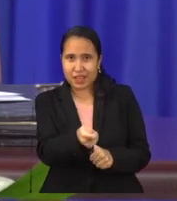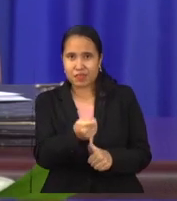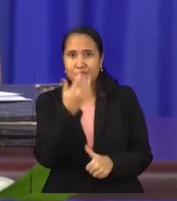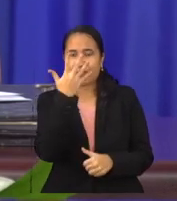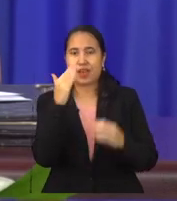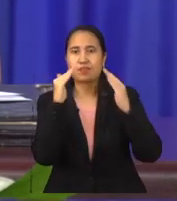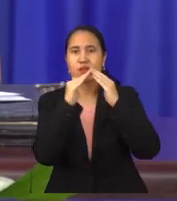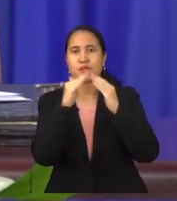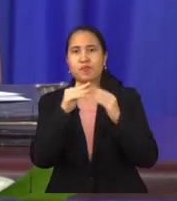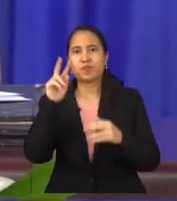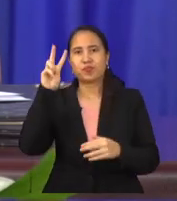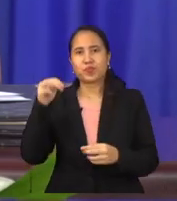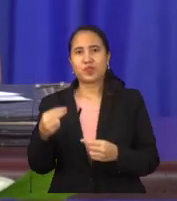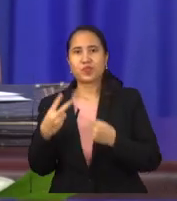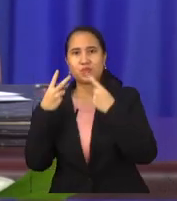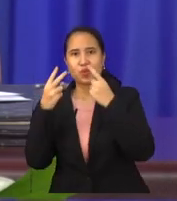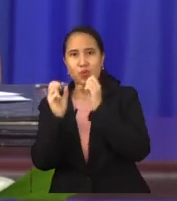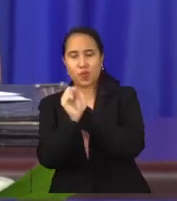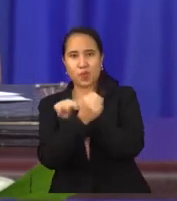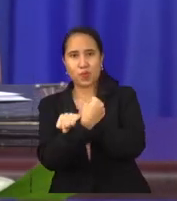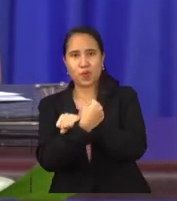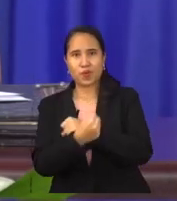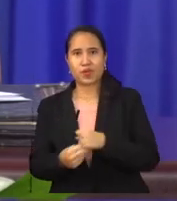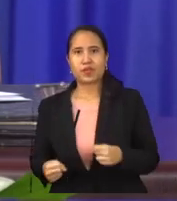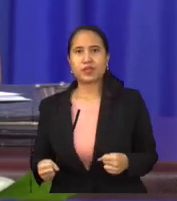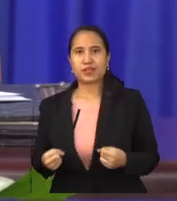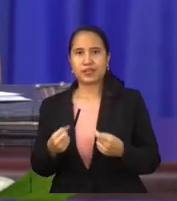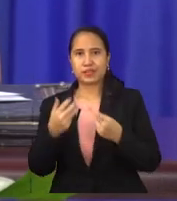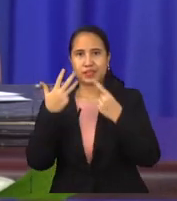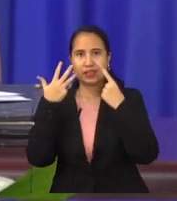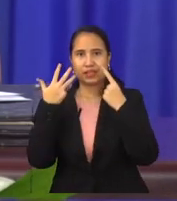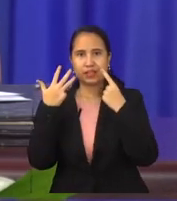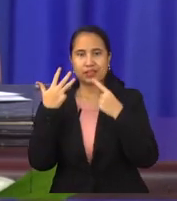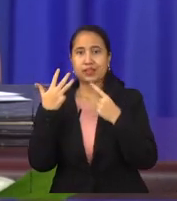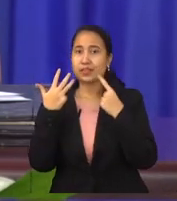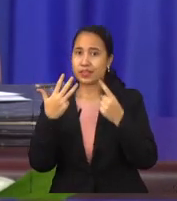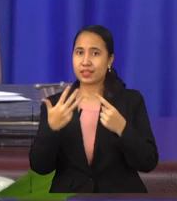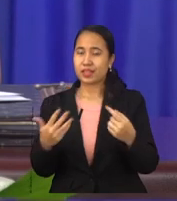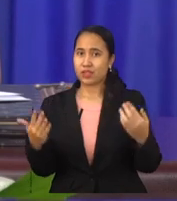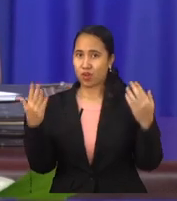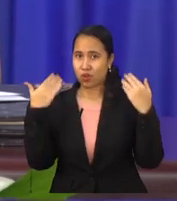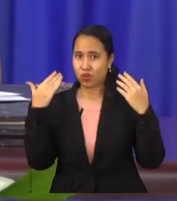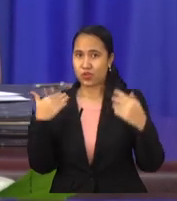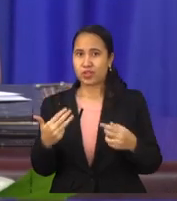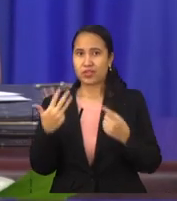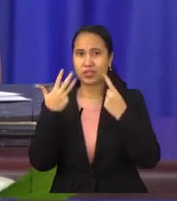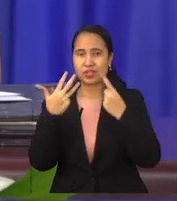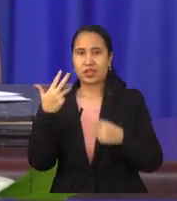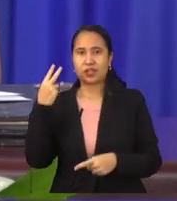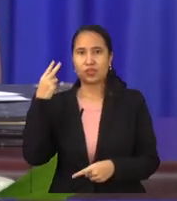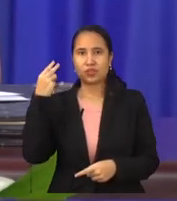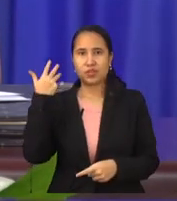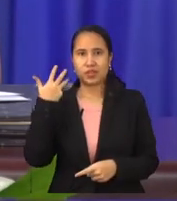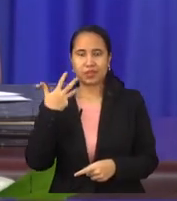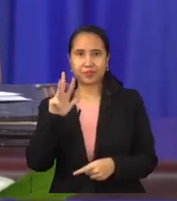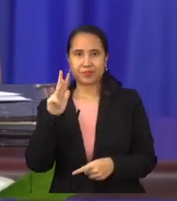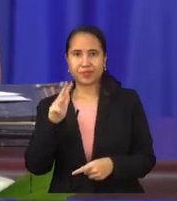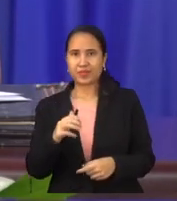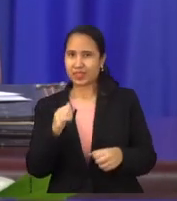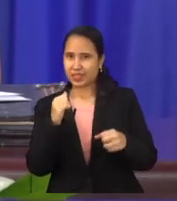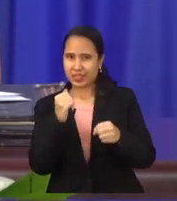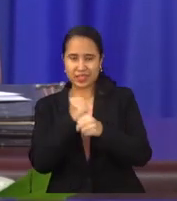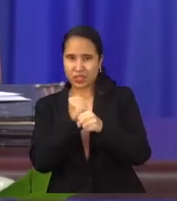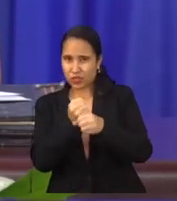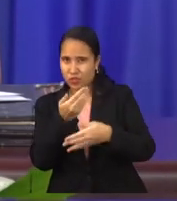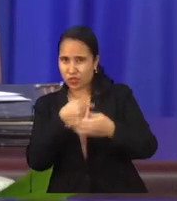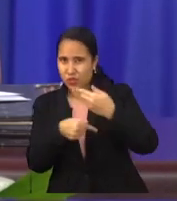2012, houdend de wijziging van de wet van 19 augustus 1992. Dat gaat dus om de niet terugwerkende kracht